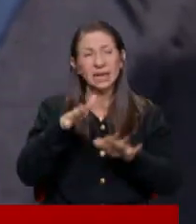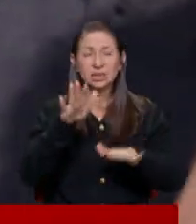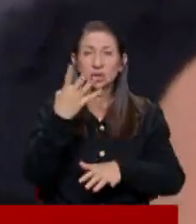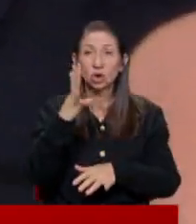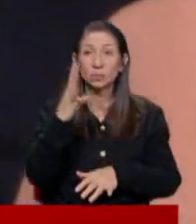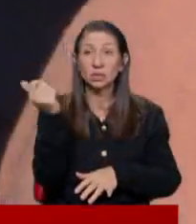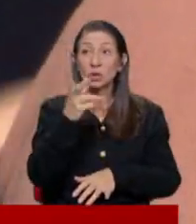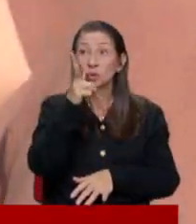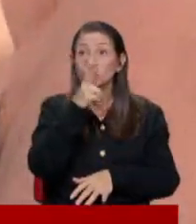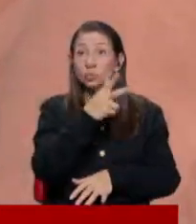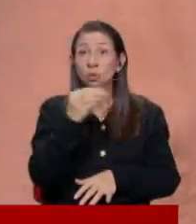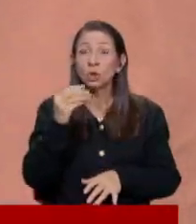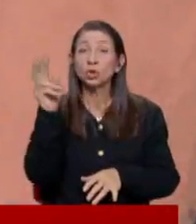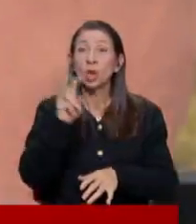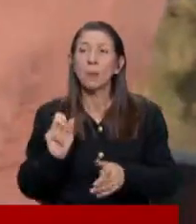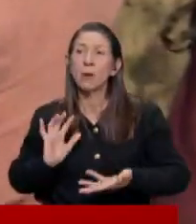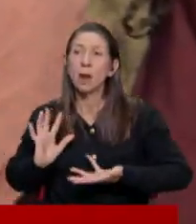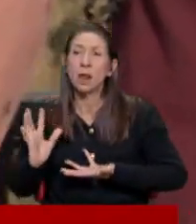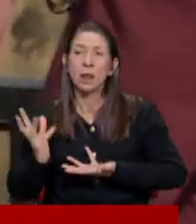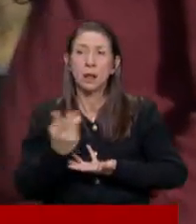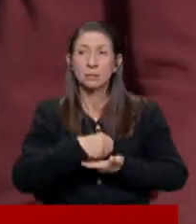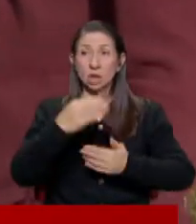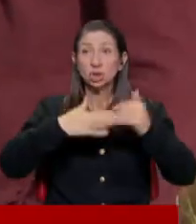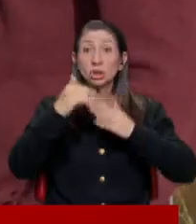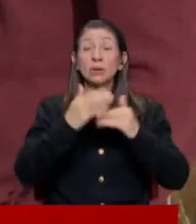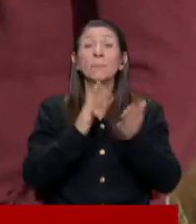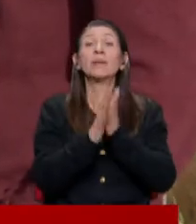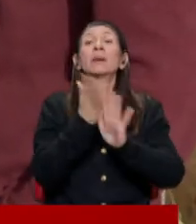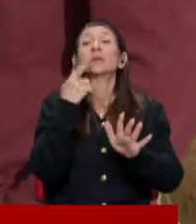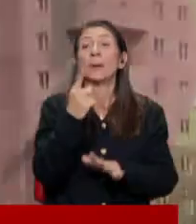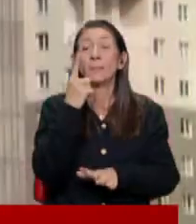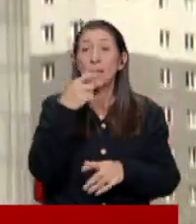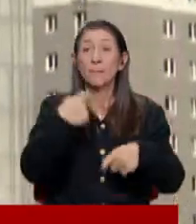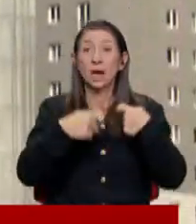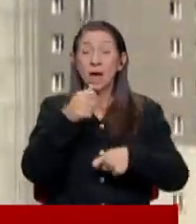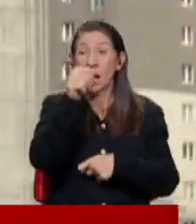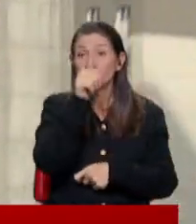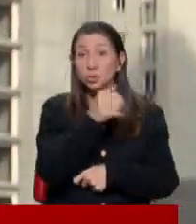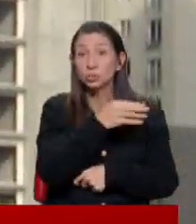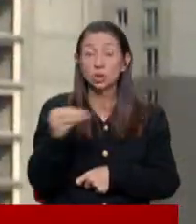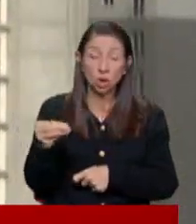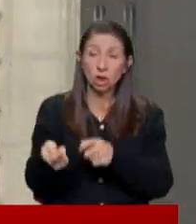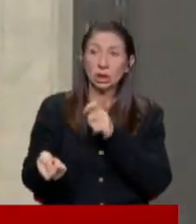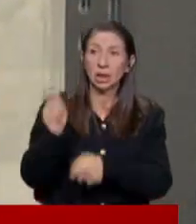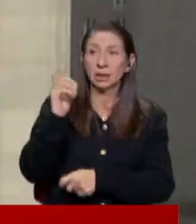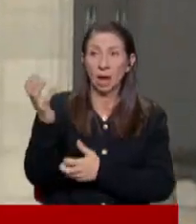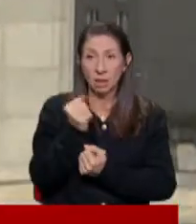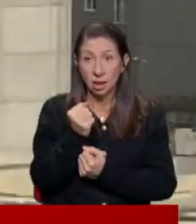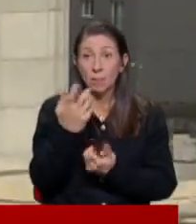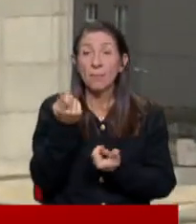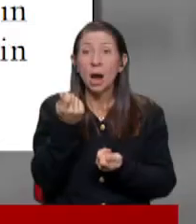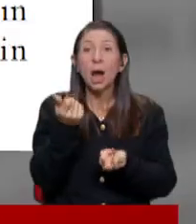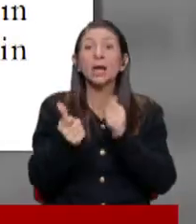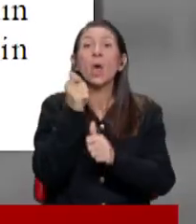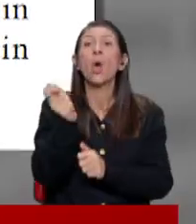4000 kişiden 300 milyon dolar topladı. İnşaat tamamlanamadı diyerek bir de bankadan 600 milyon lira kredi çekti. Ne